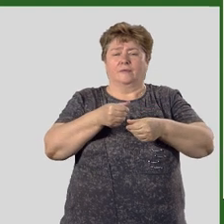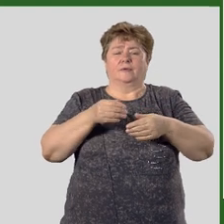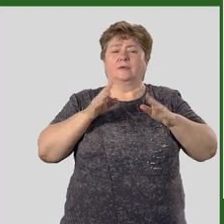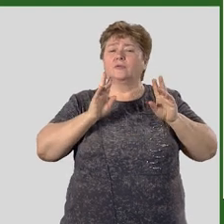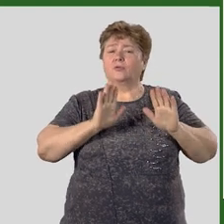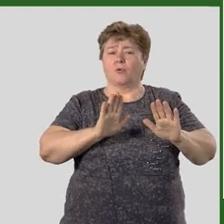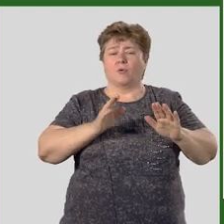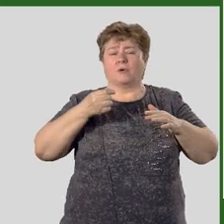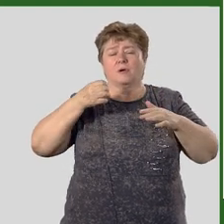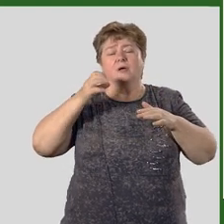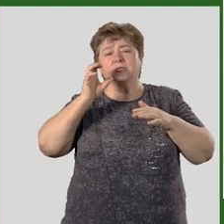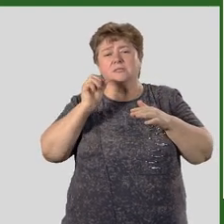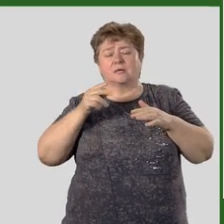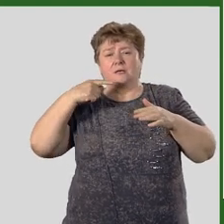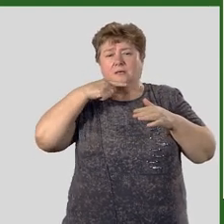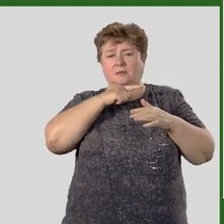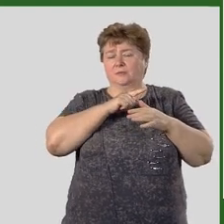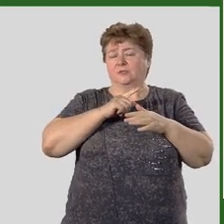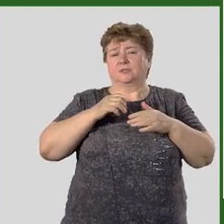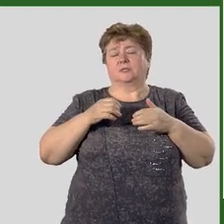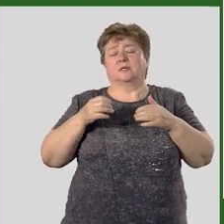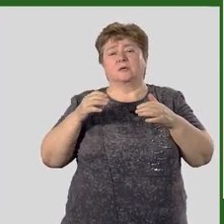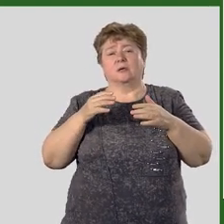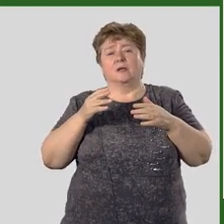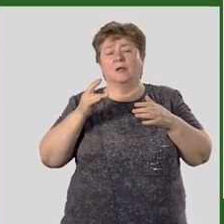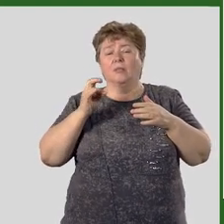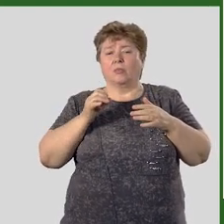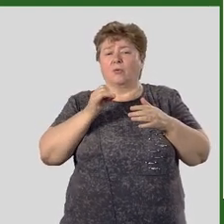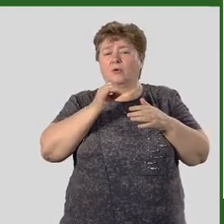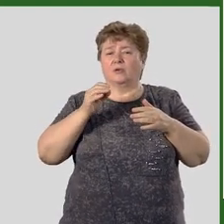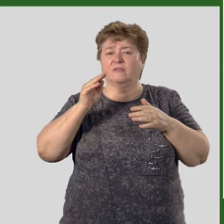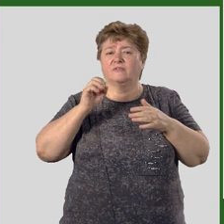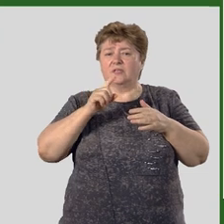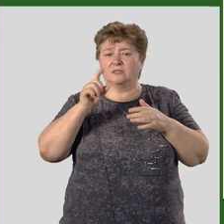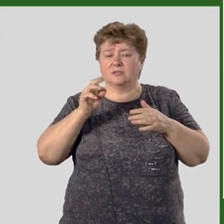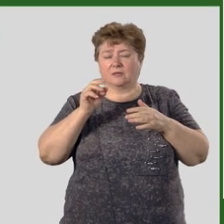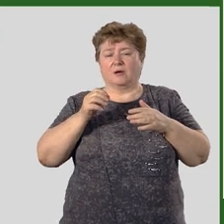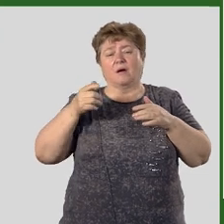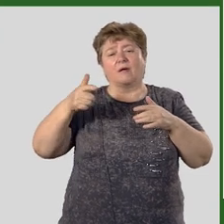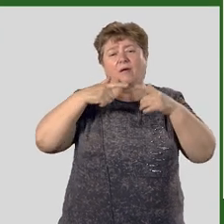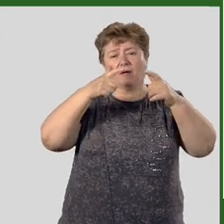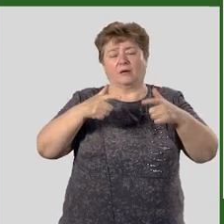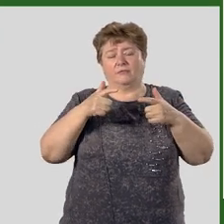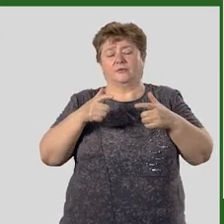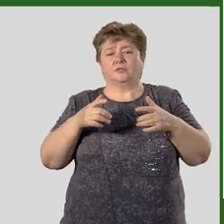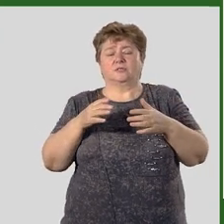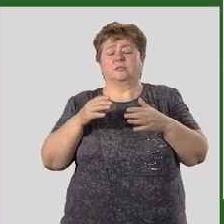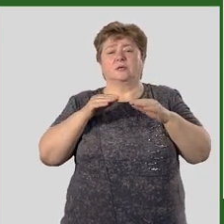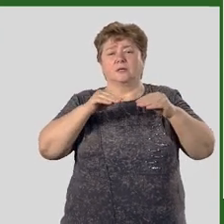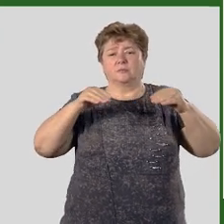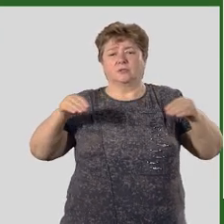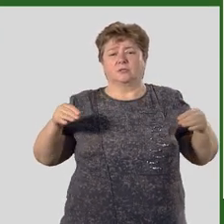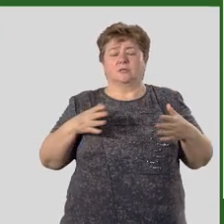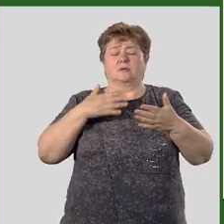только социально-экономические особенности, но и физико-географические. Одним из показателей